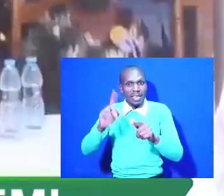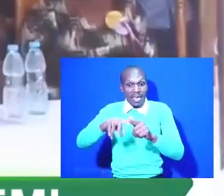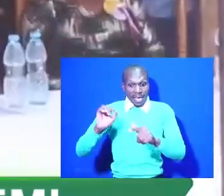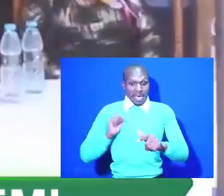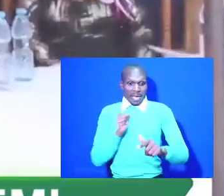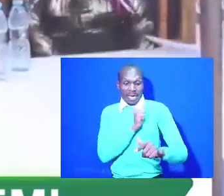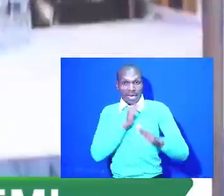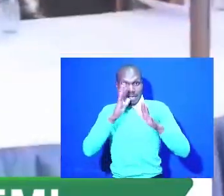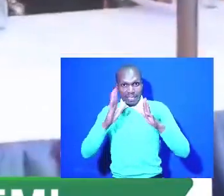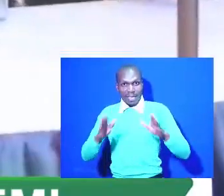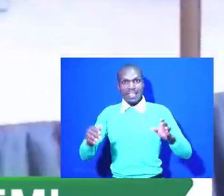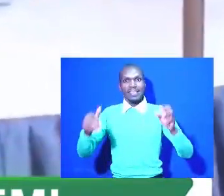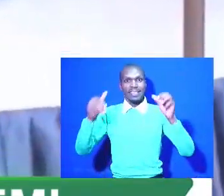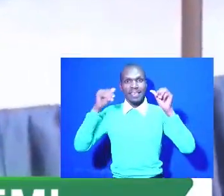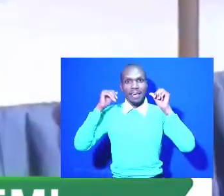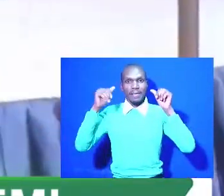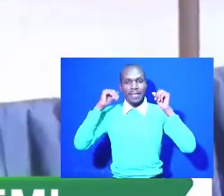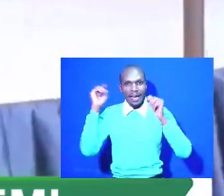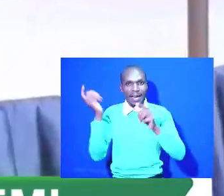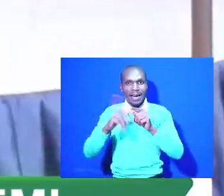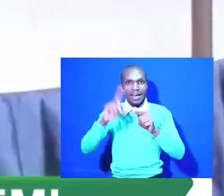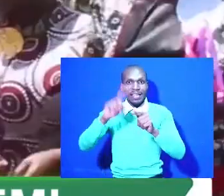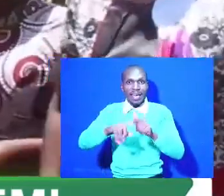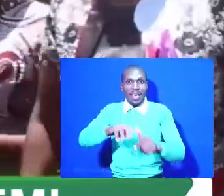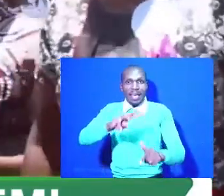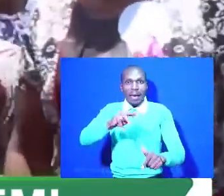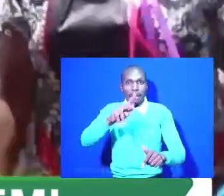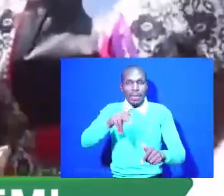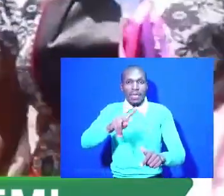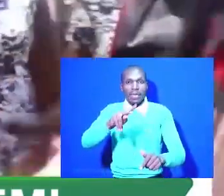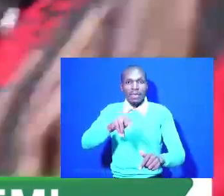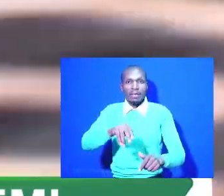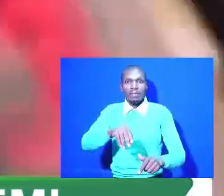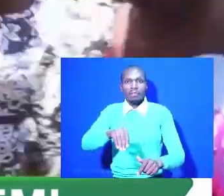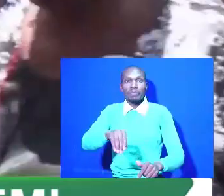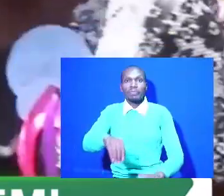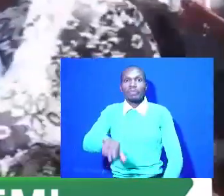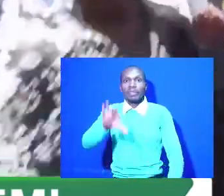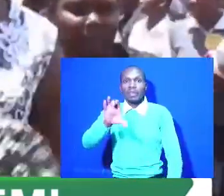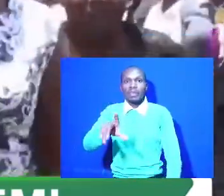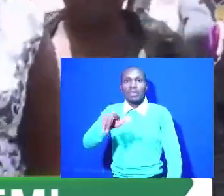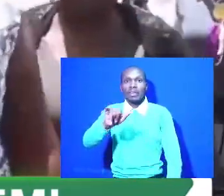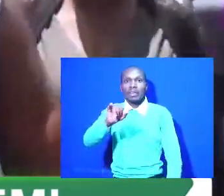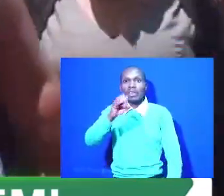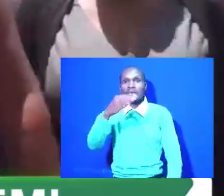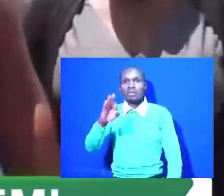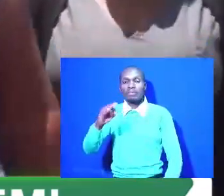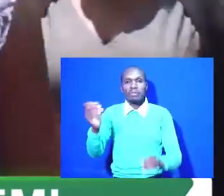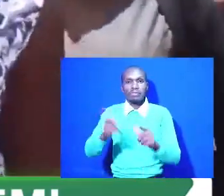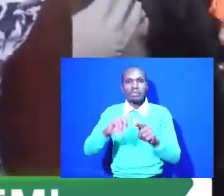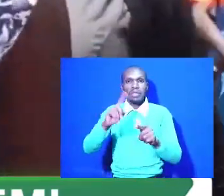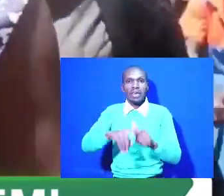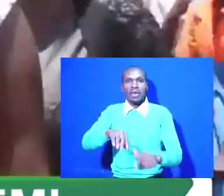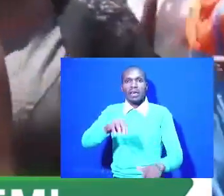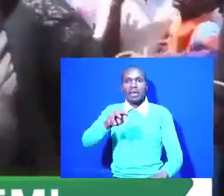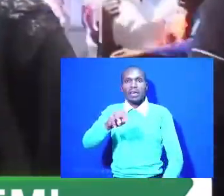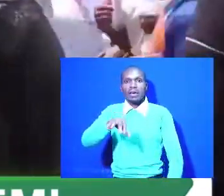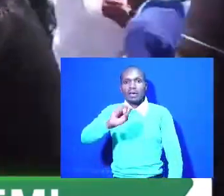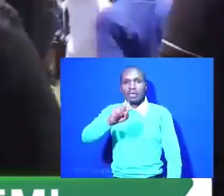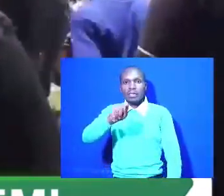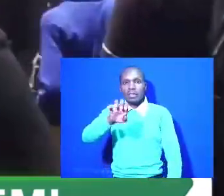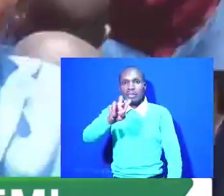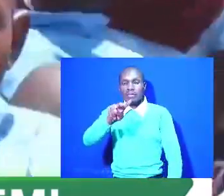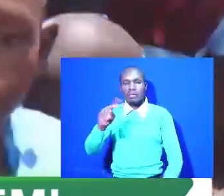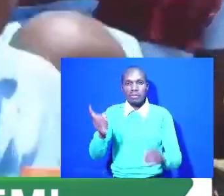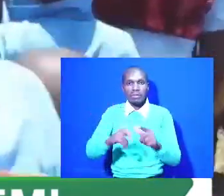we county ya Nyamira Okongo Mogeni omobunge okitutuma saba Clive Gesairo omobunge o West Mogrango Steve Mogaka omo